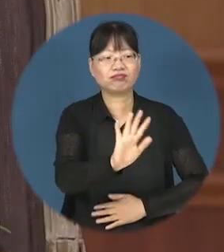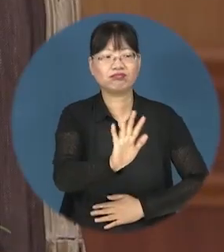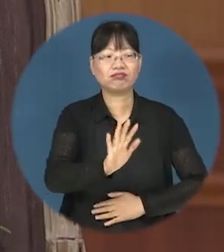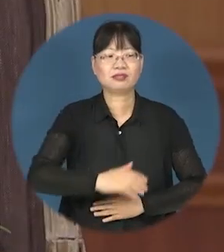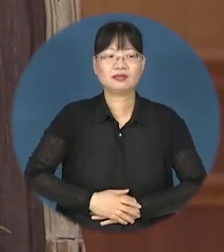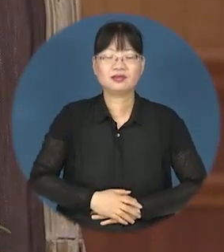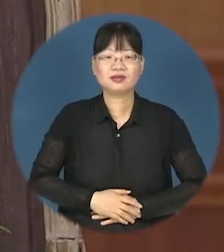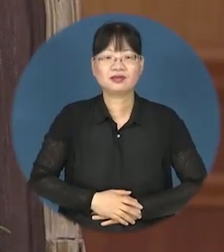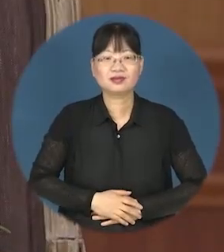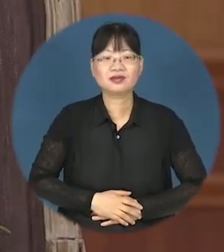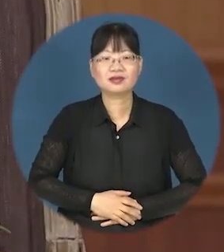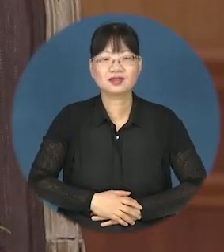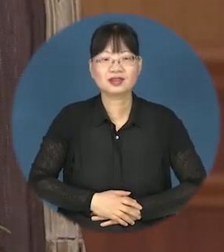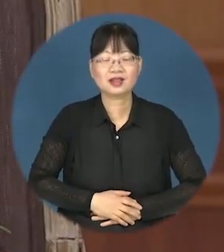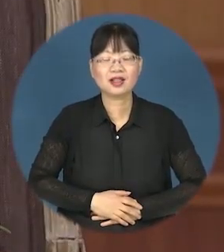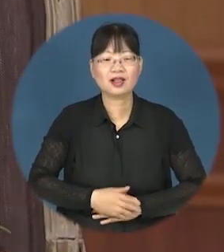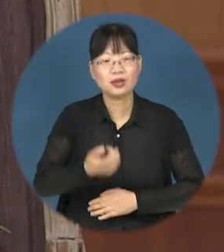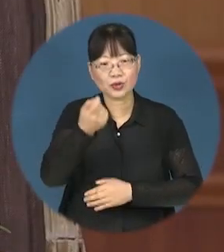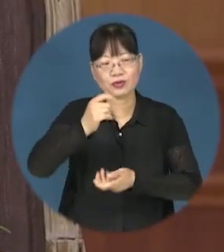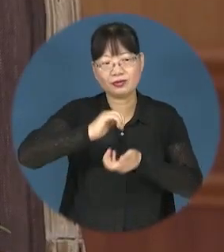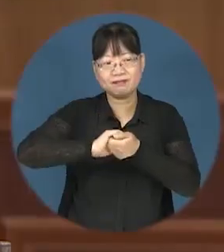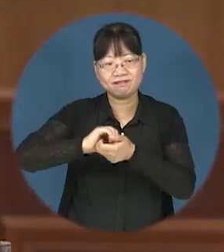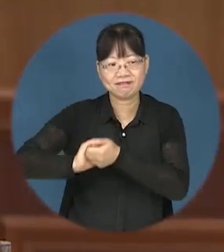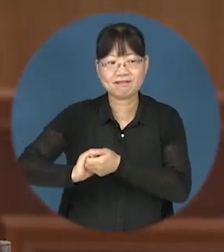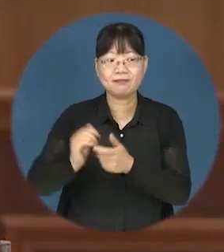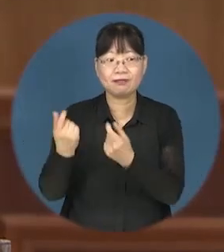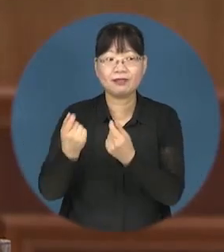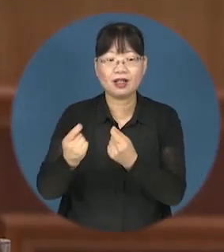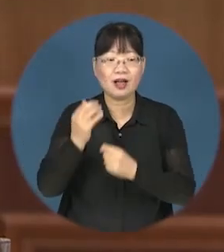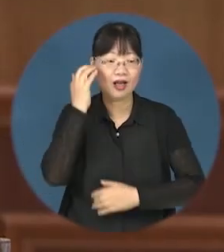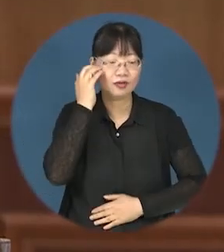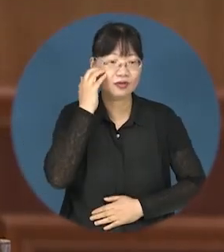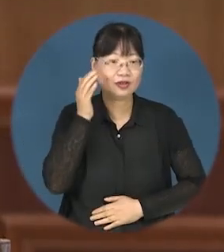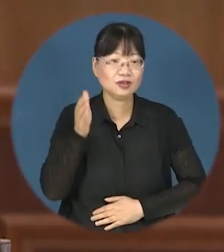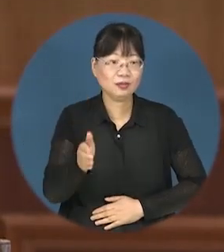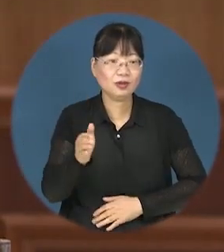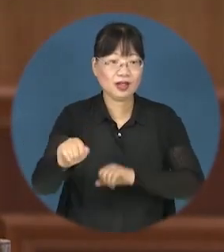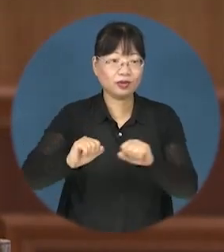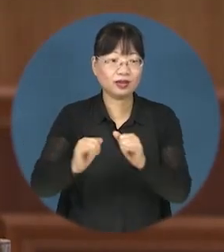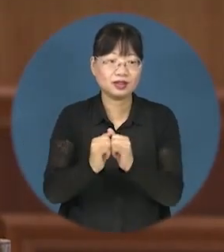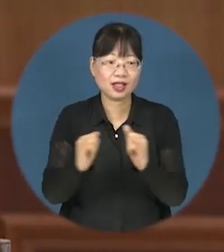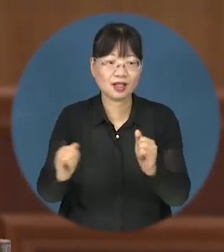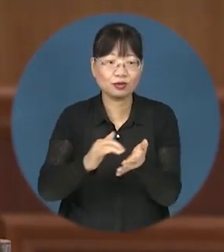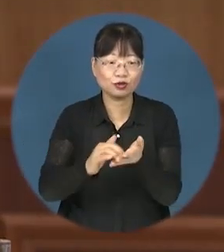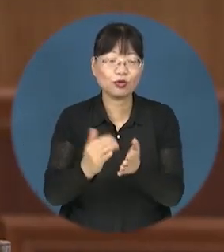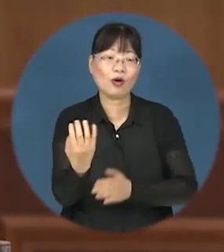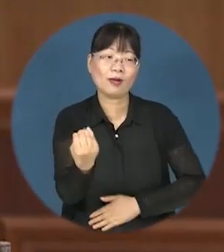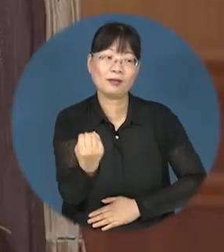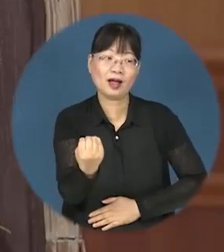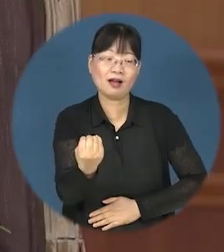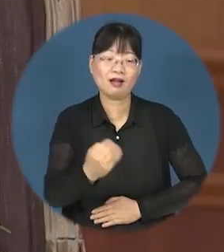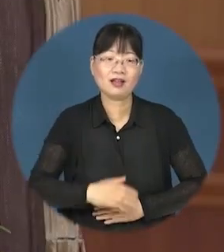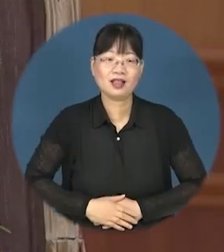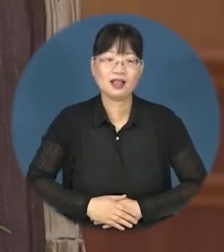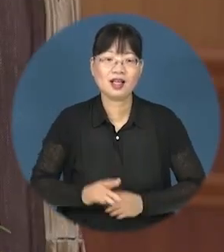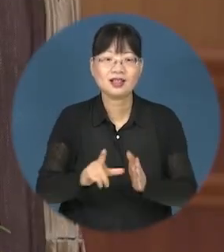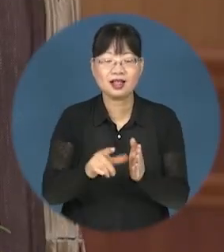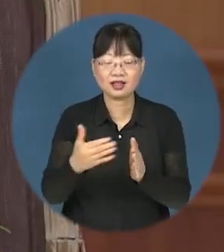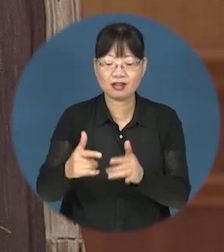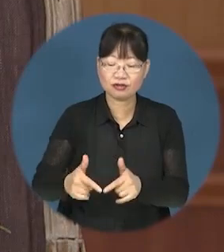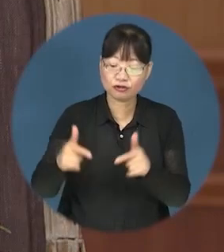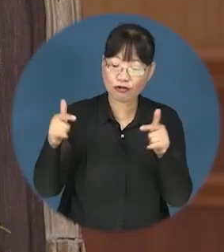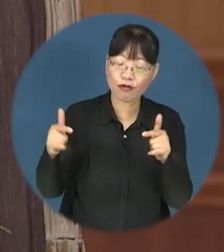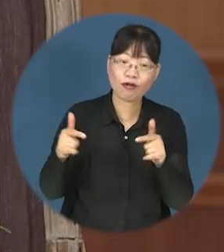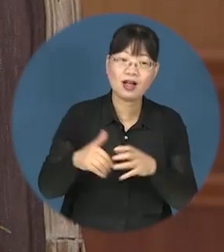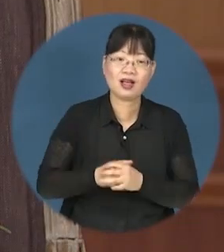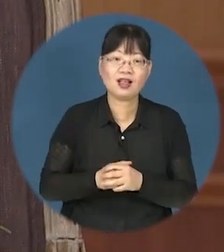하시는 분들만 하시니까 어 우리나라에는 전문적으로 활동하시는 분들이 어느 정도를 길고 봐야 돼 뭐 점점 늘어나 군이